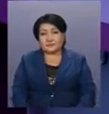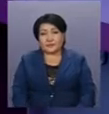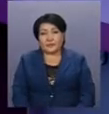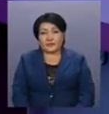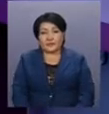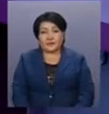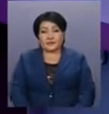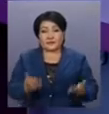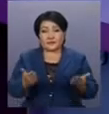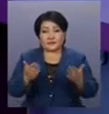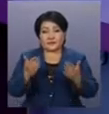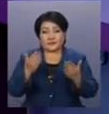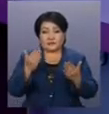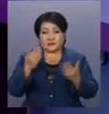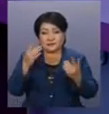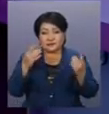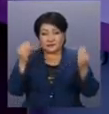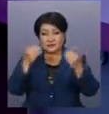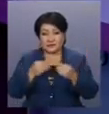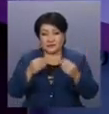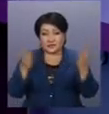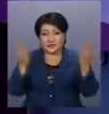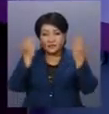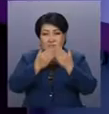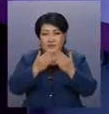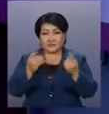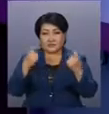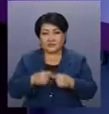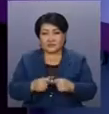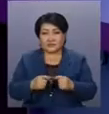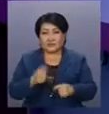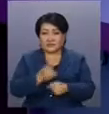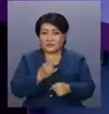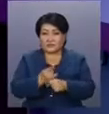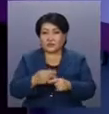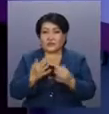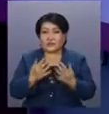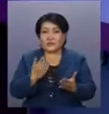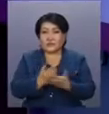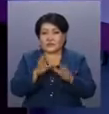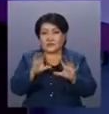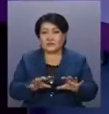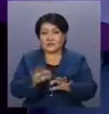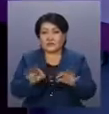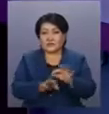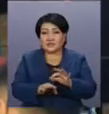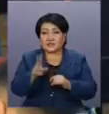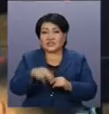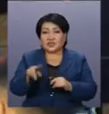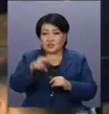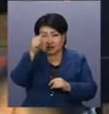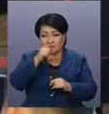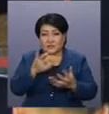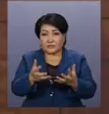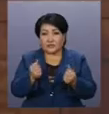Енді бетті тұмшалайтын кейімдерге тыйым салынады. Мұндай талаптары бар жаңа заң жобасы 90 айында қабылдануы мүмкін. Дін істері